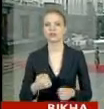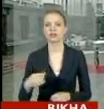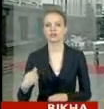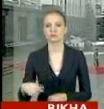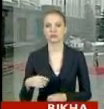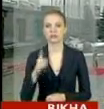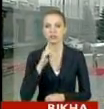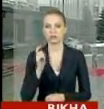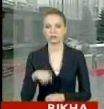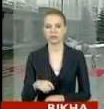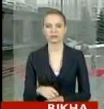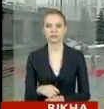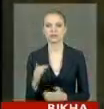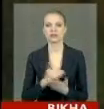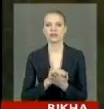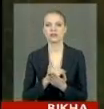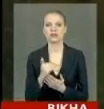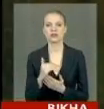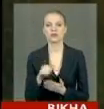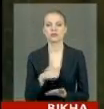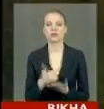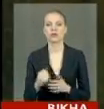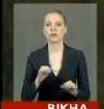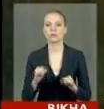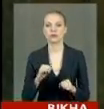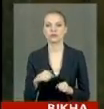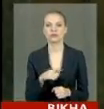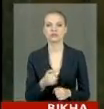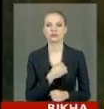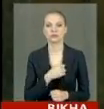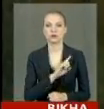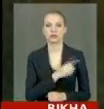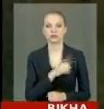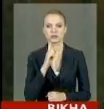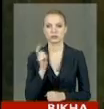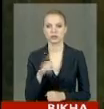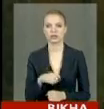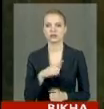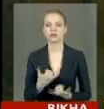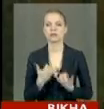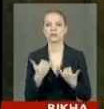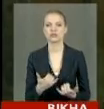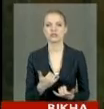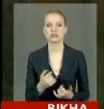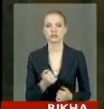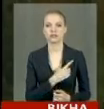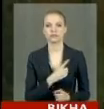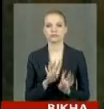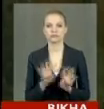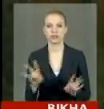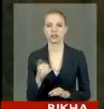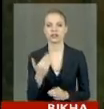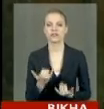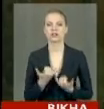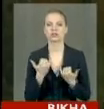Президенте України, Верховний Головнокомандувач Збройних Сил України, почесна варта, на вашу